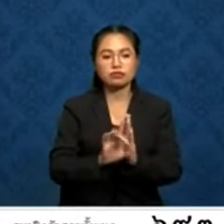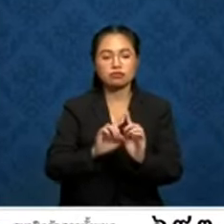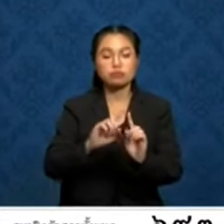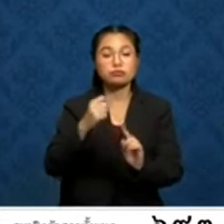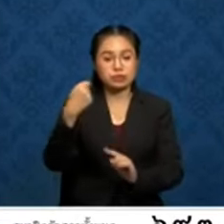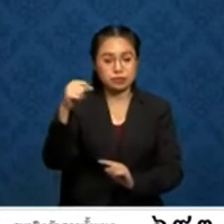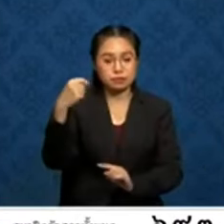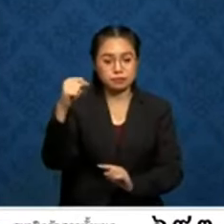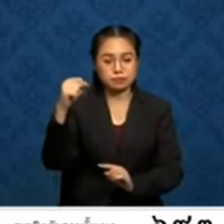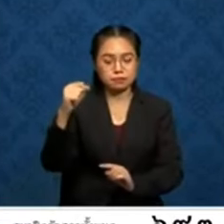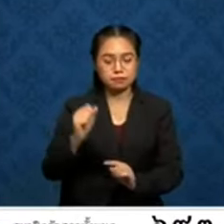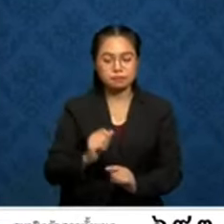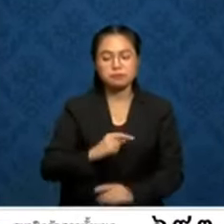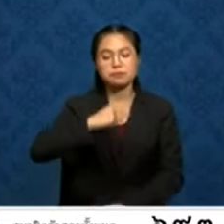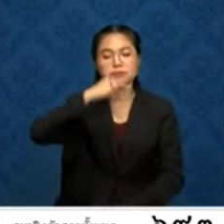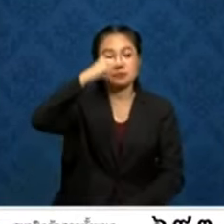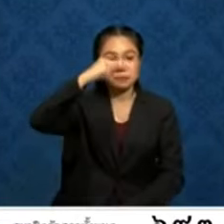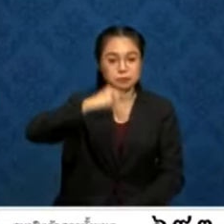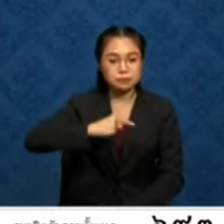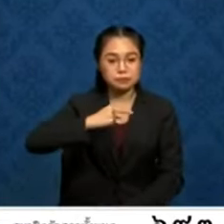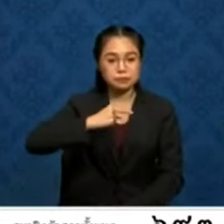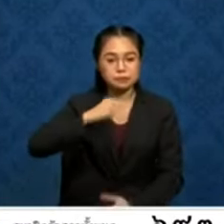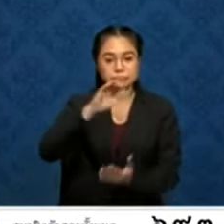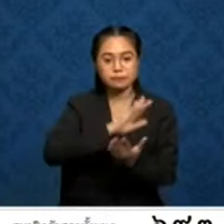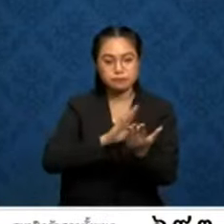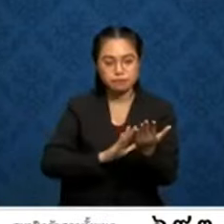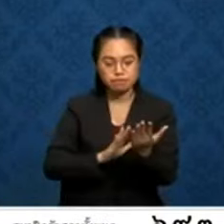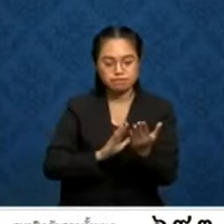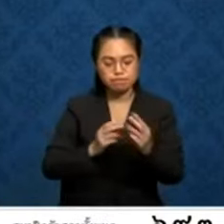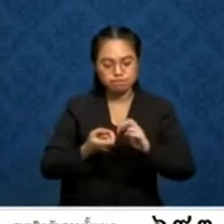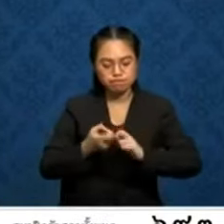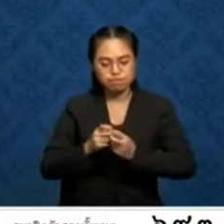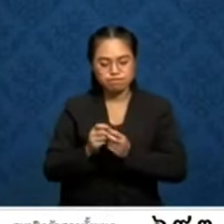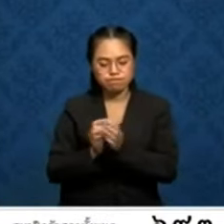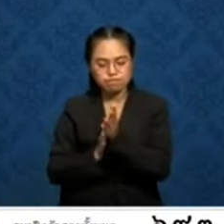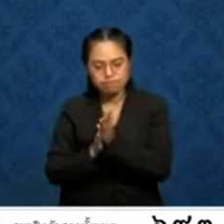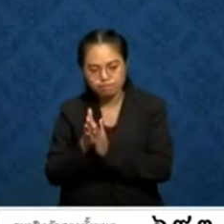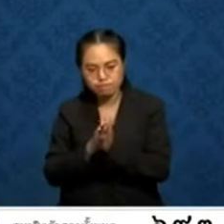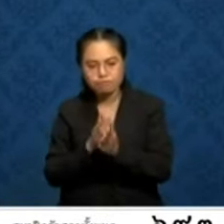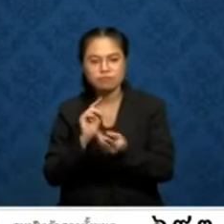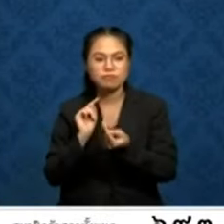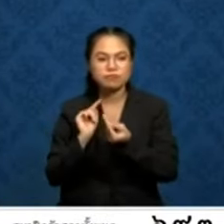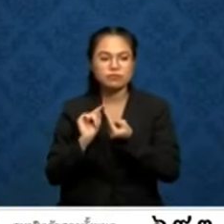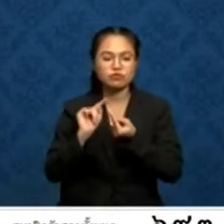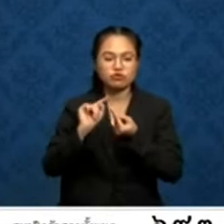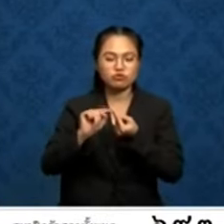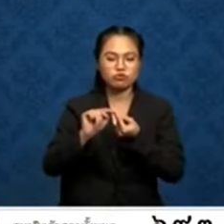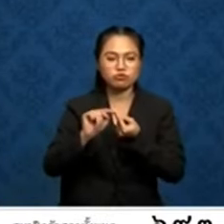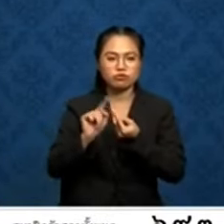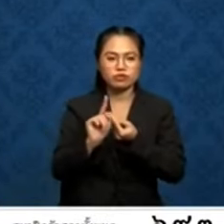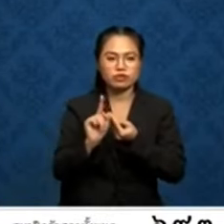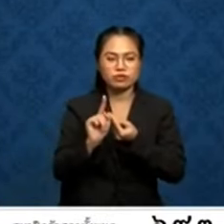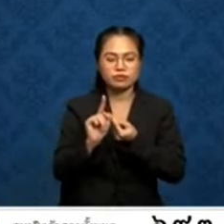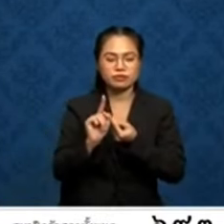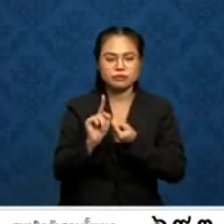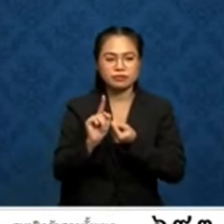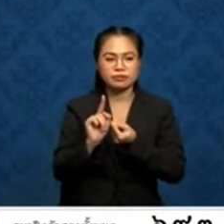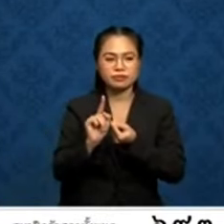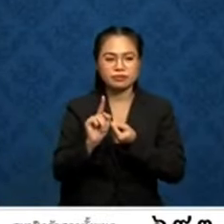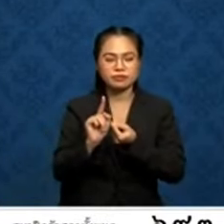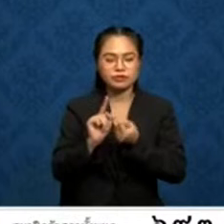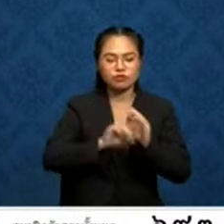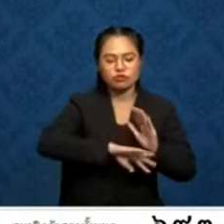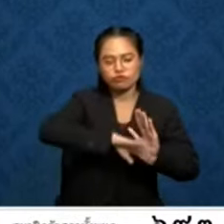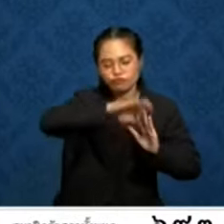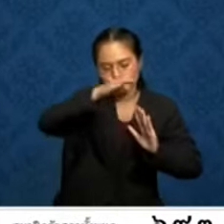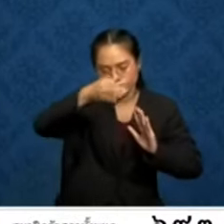ประเทศไทยกำลังเผชิญความท้าทายจากสถานการณ์ภูมิรัฐศาสตร์ geopolitics ที่เปลี่ยนแปล